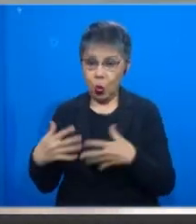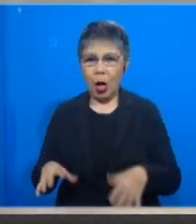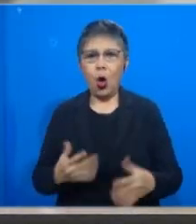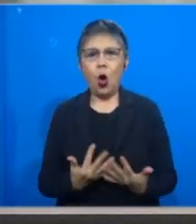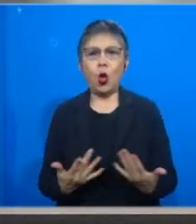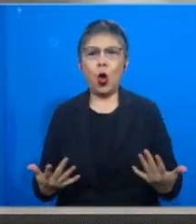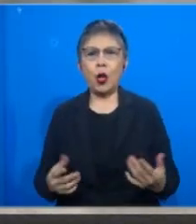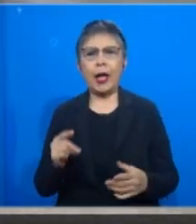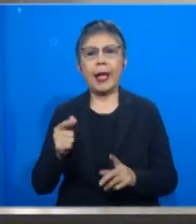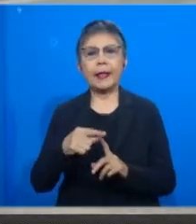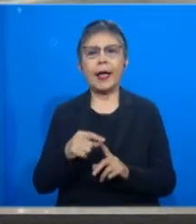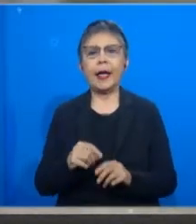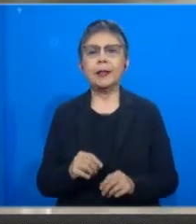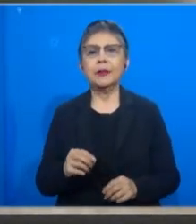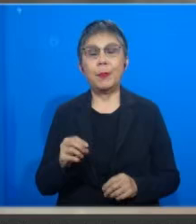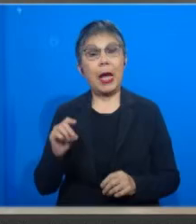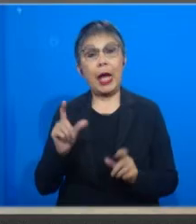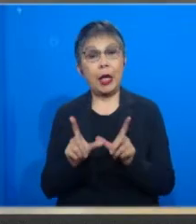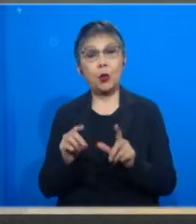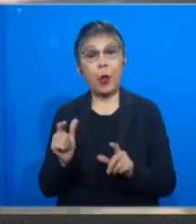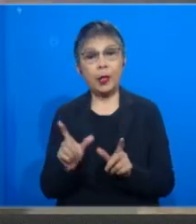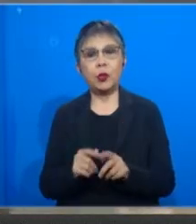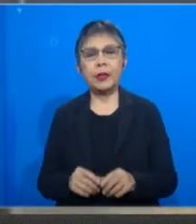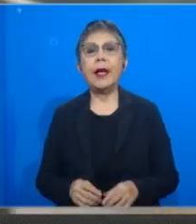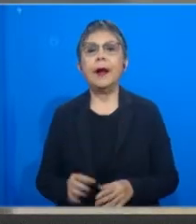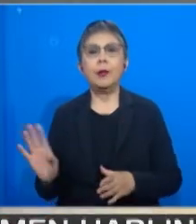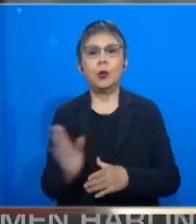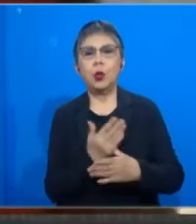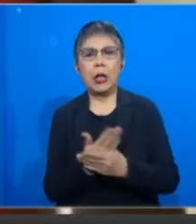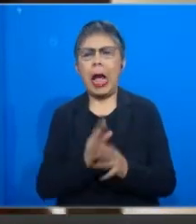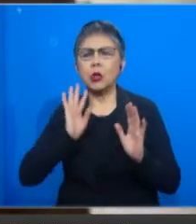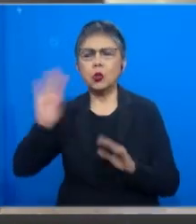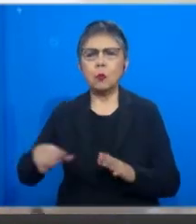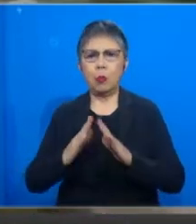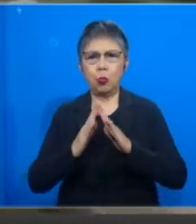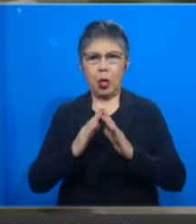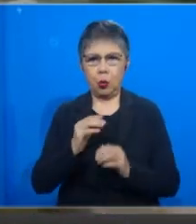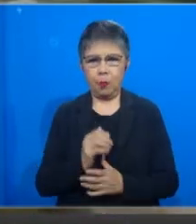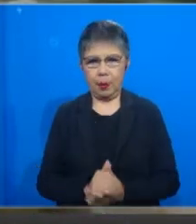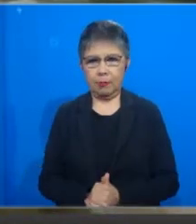warga RT 01 RW 01 Desa Banjar Anyar ini langsung dibawa ke rumah.